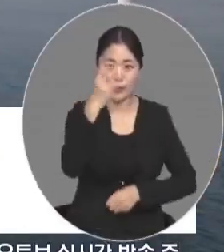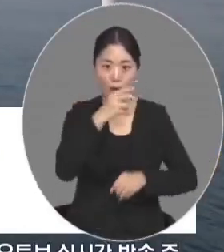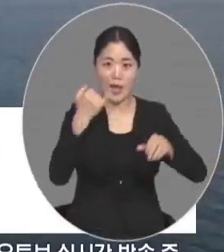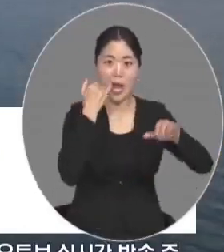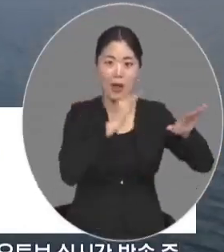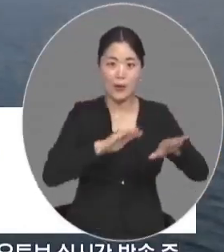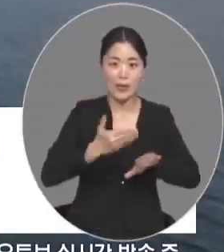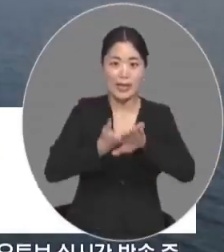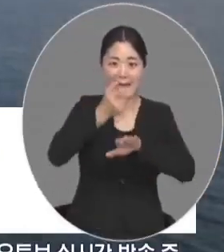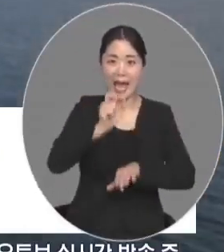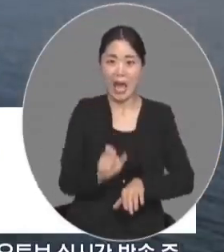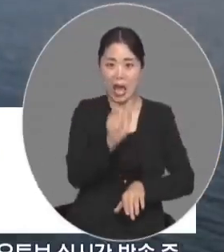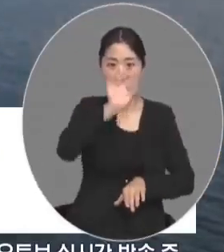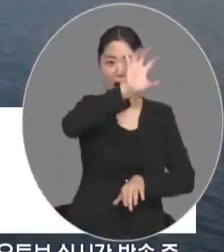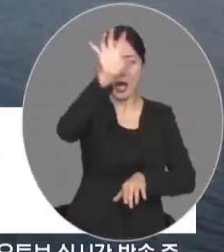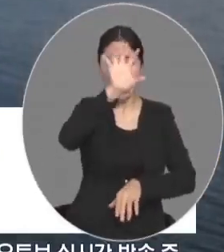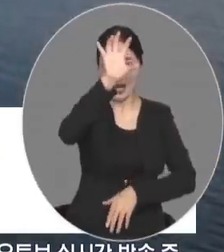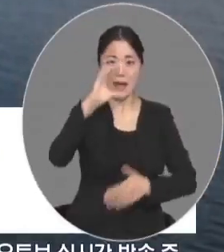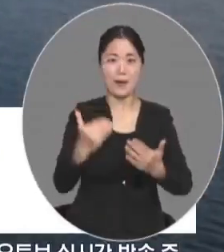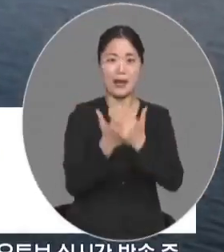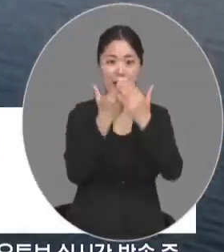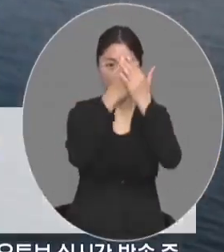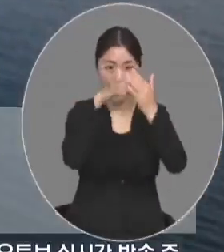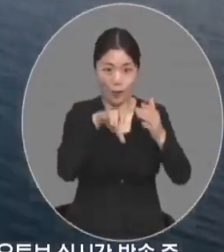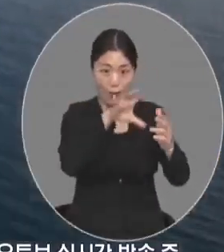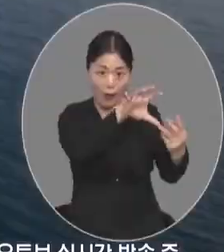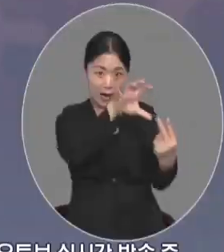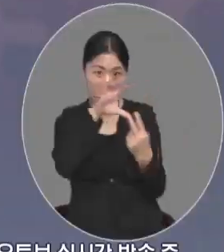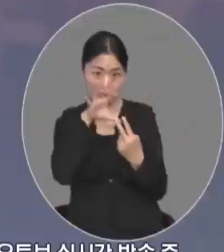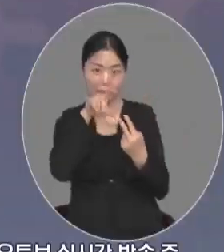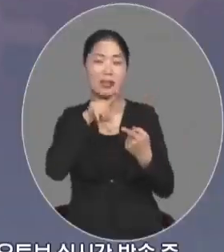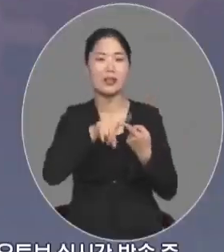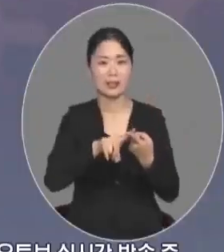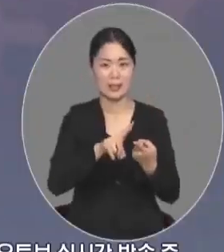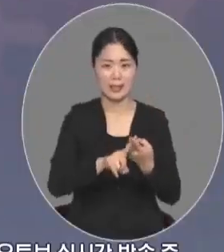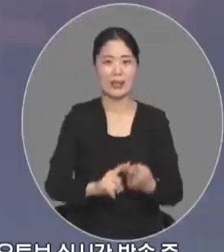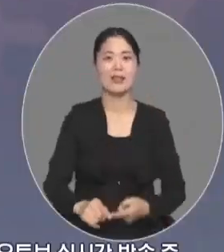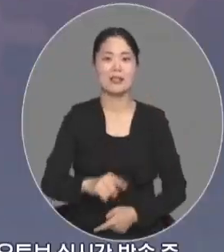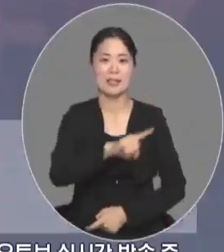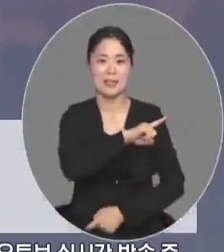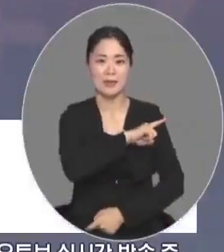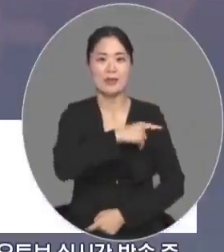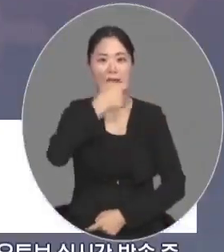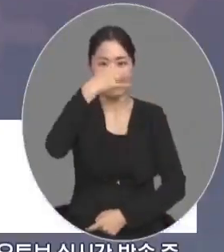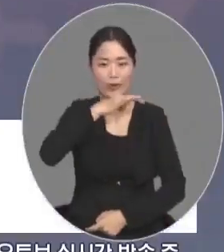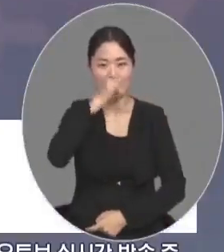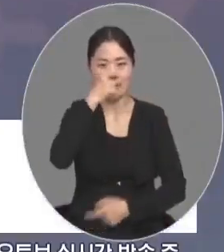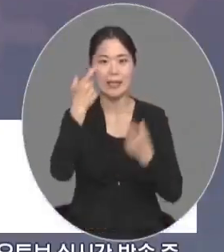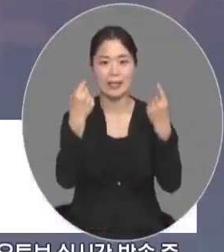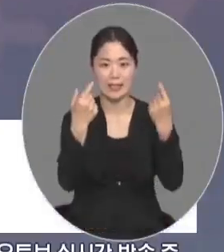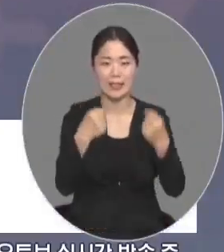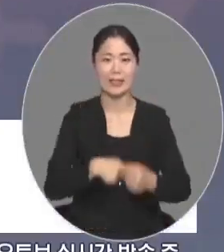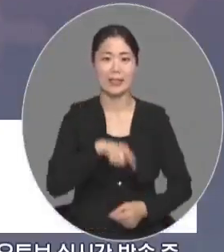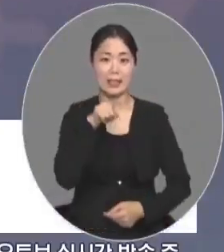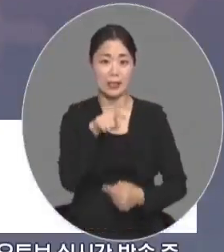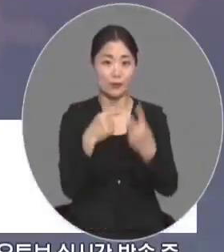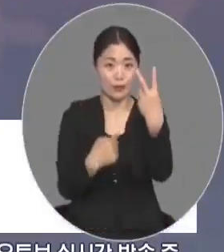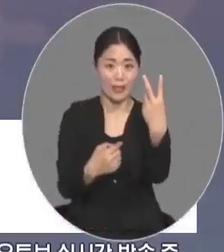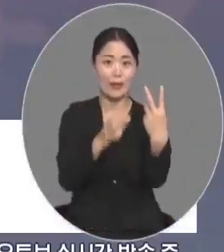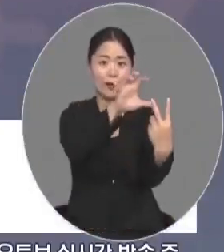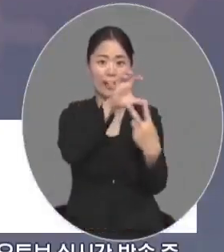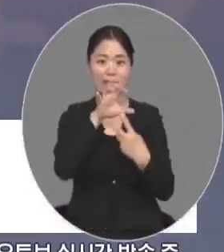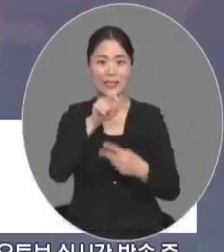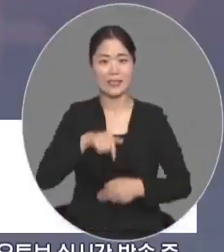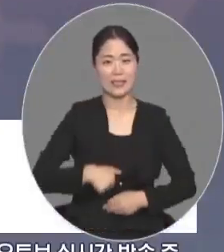활용한 특화 단지 조성이 현재로선 가장 유력합니다. 그 두 개를 생산 소스를 해서 그